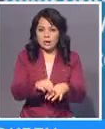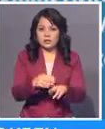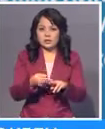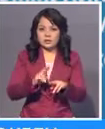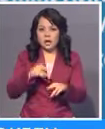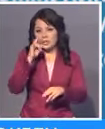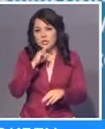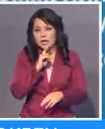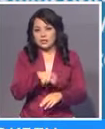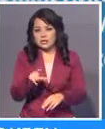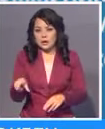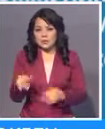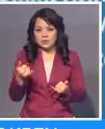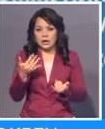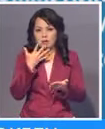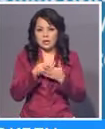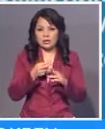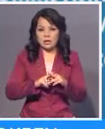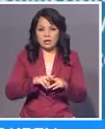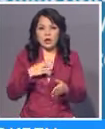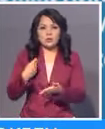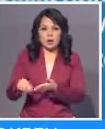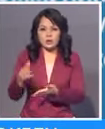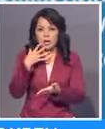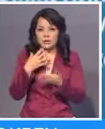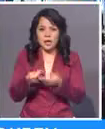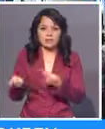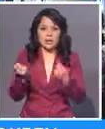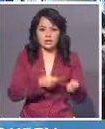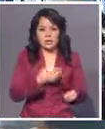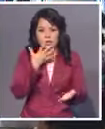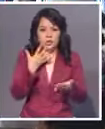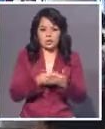Қазақстан азаматтары Қырғыз көліктік құралдарын сатып алып, өз меншігіне тіркей алады.